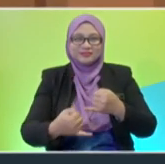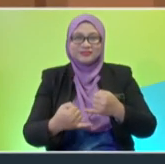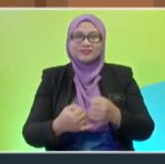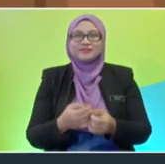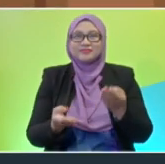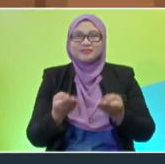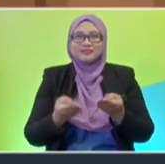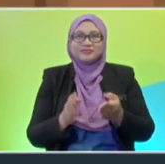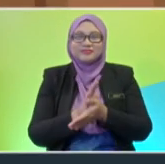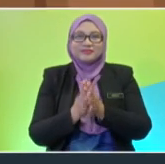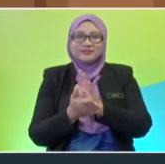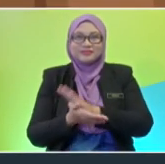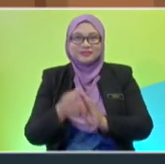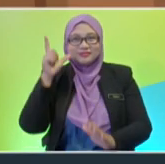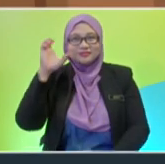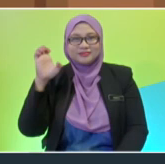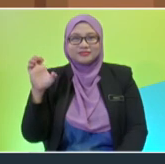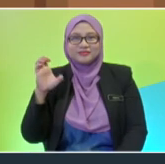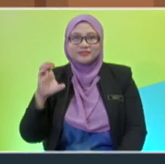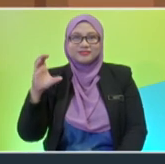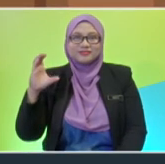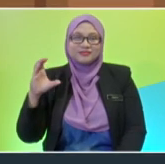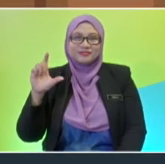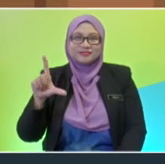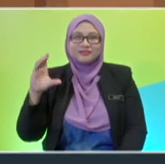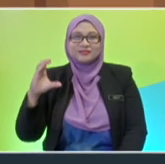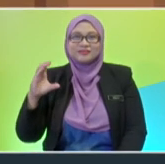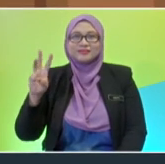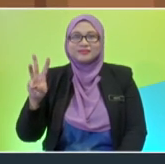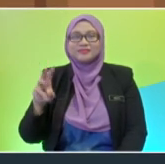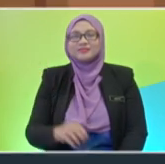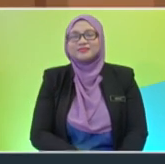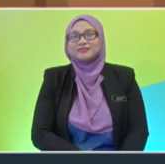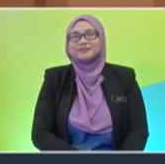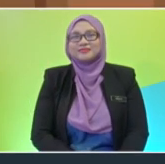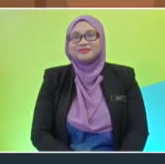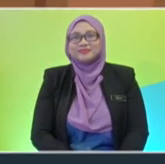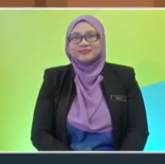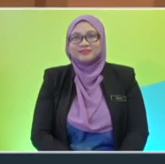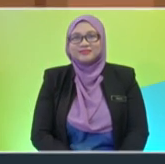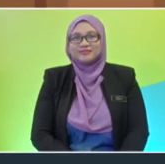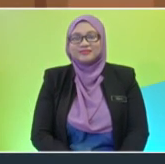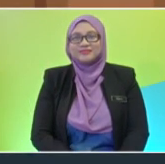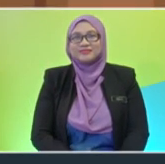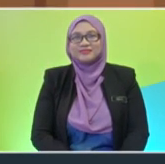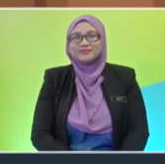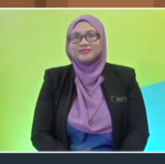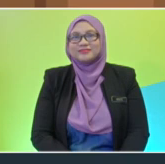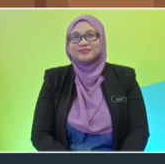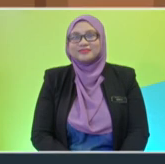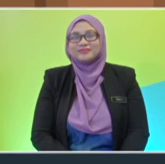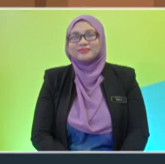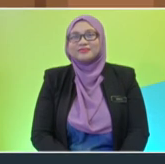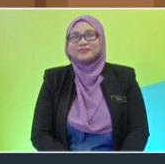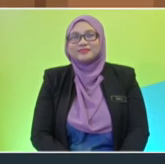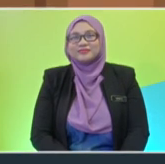ya betul enggak menggantikan atau wilayah pada masa datang semoga bercahaya jadi atlet yang terkenal dan yang terakhir sekali ee